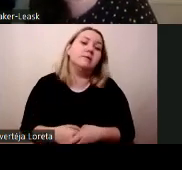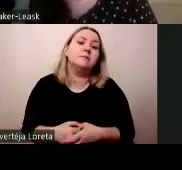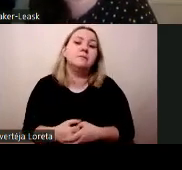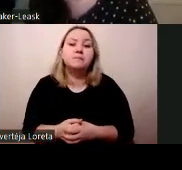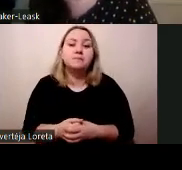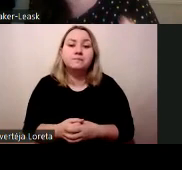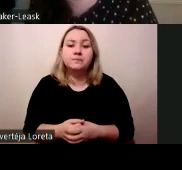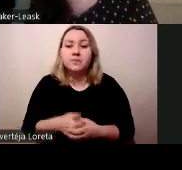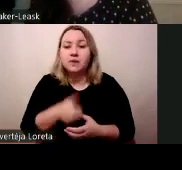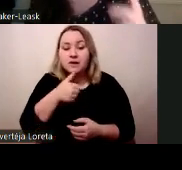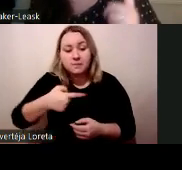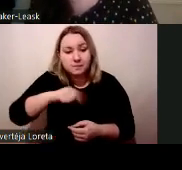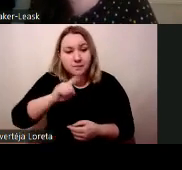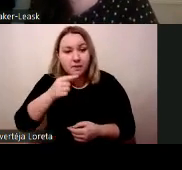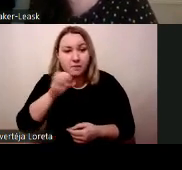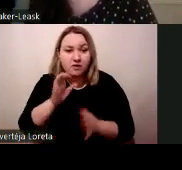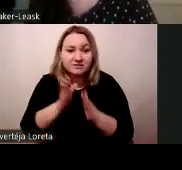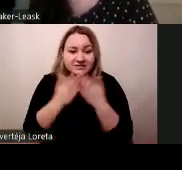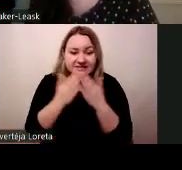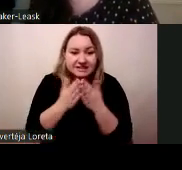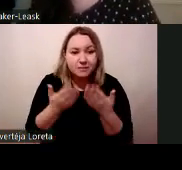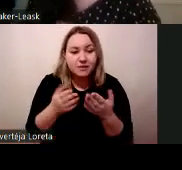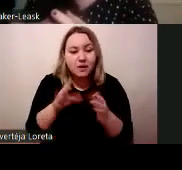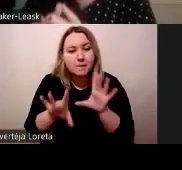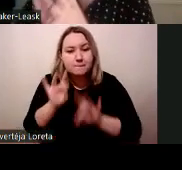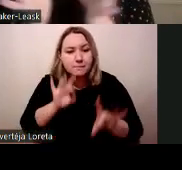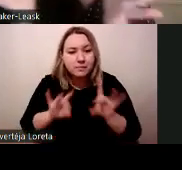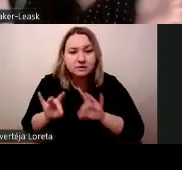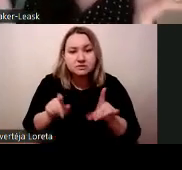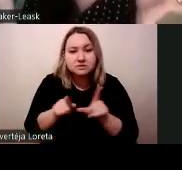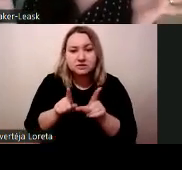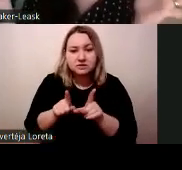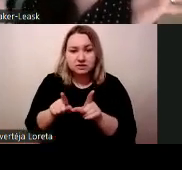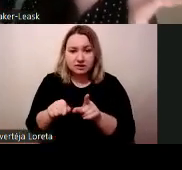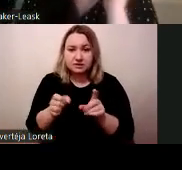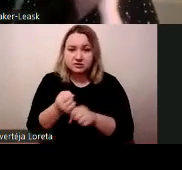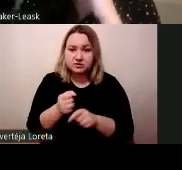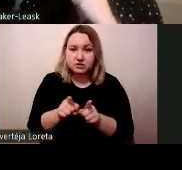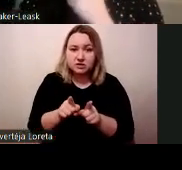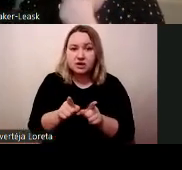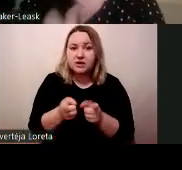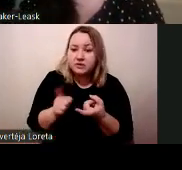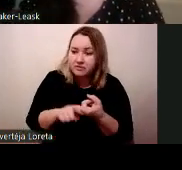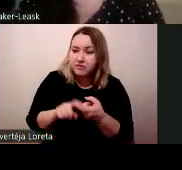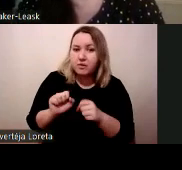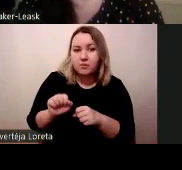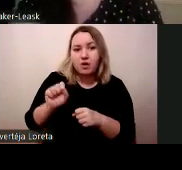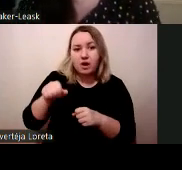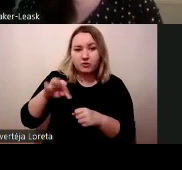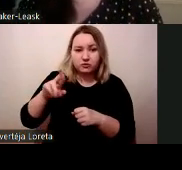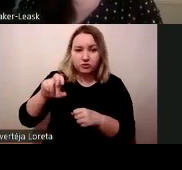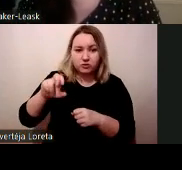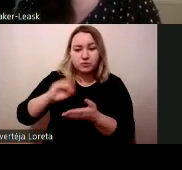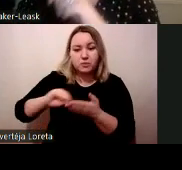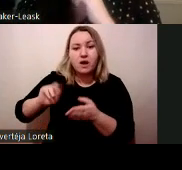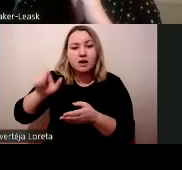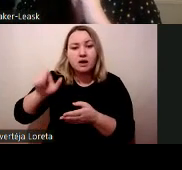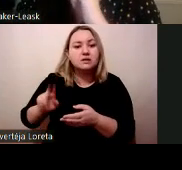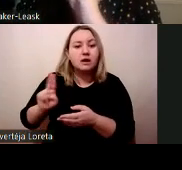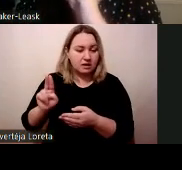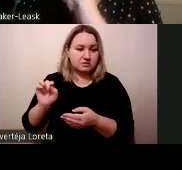skaitimo pasirinkimus. Tai Lizai tai yra autorius, o ne knyga. Ir renkasi pagal autorius. Vrantat, ir tai labai